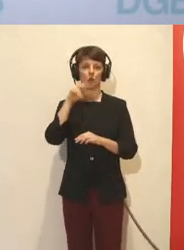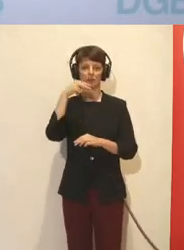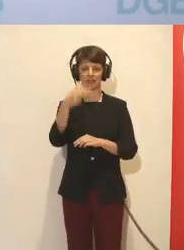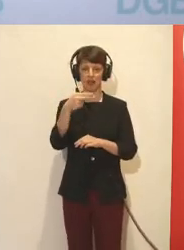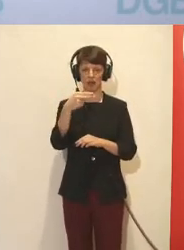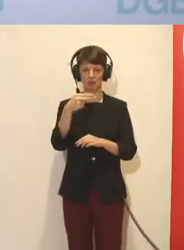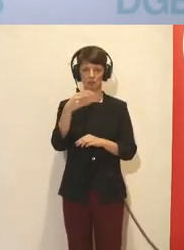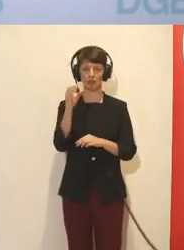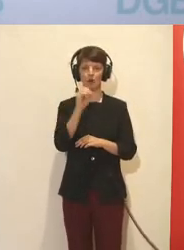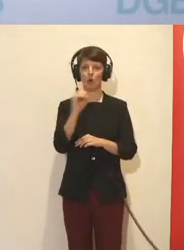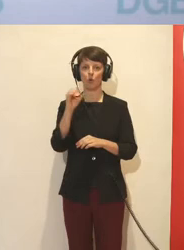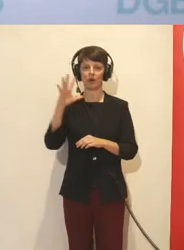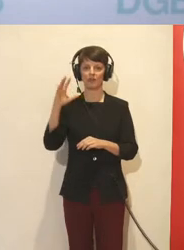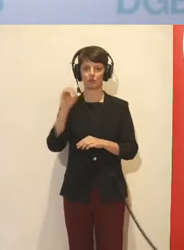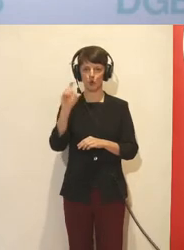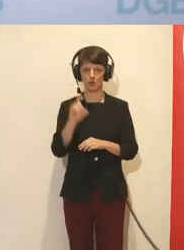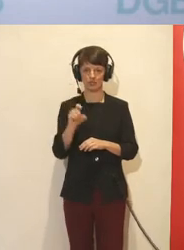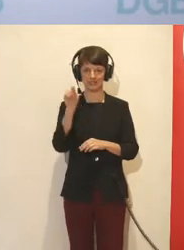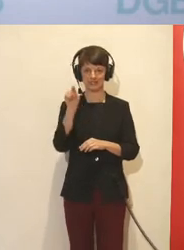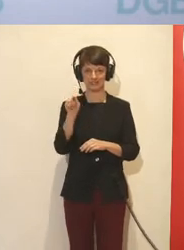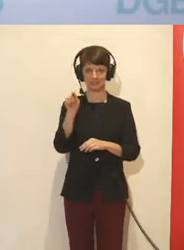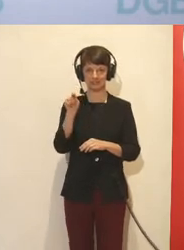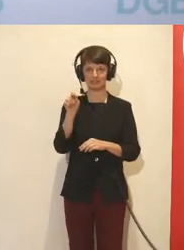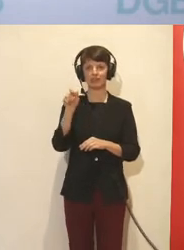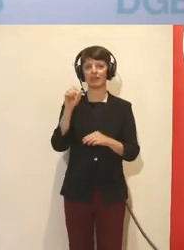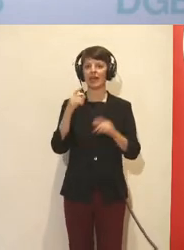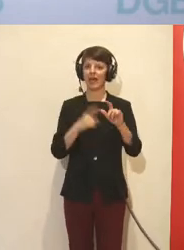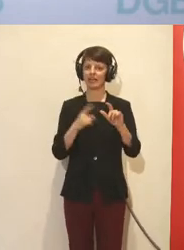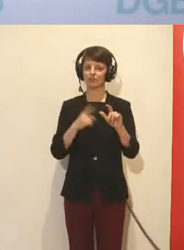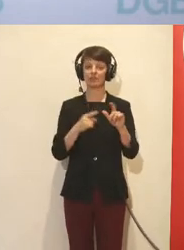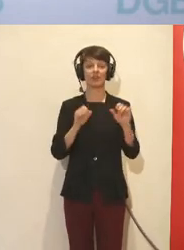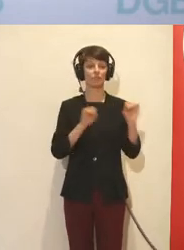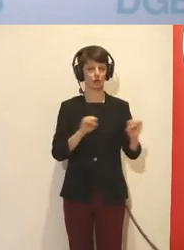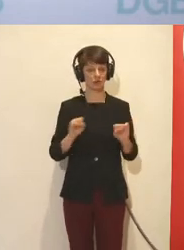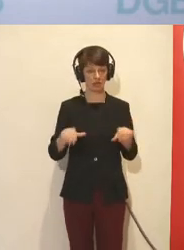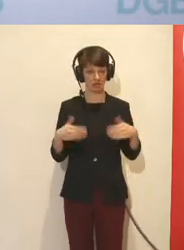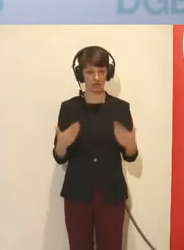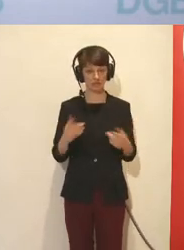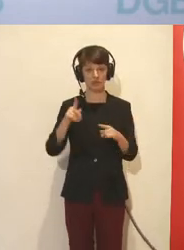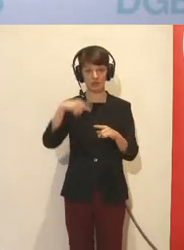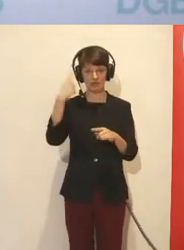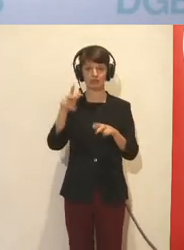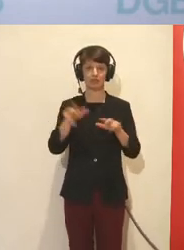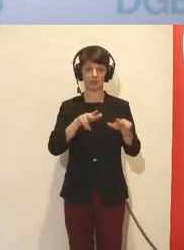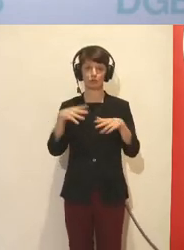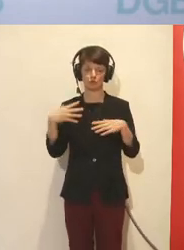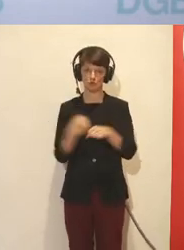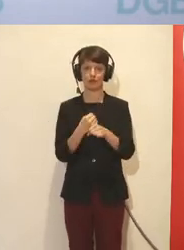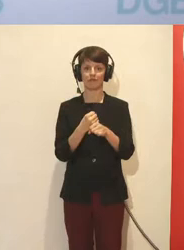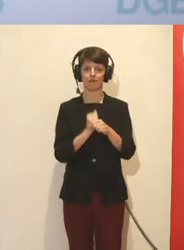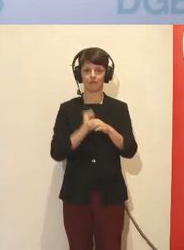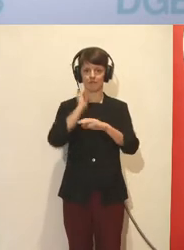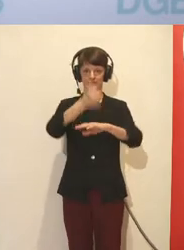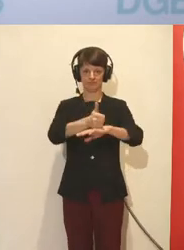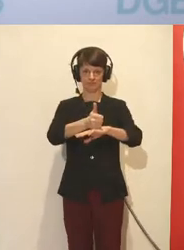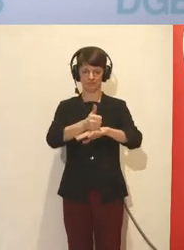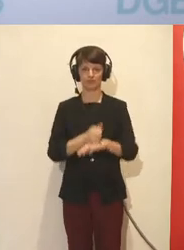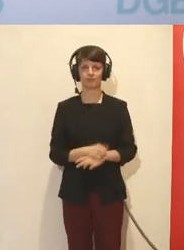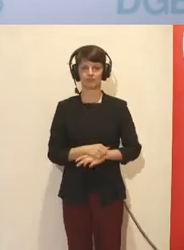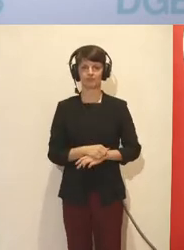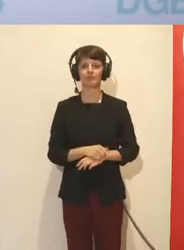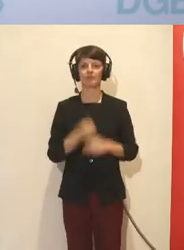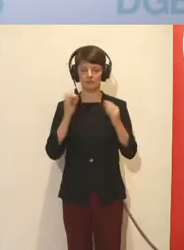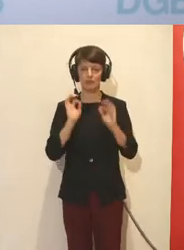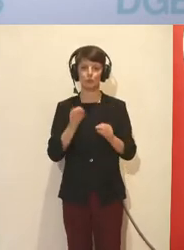olaf scholz hat die spd das potenzial auch die nächste regierung zu stellen in diesem sinne erfolgreiche